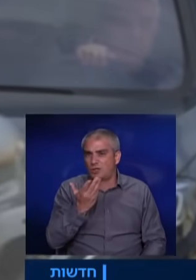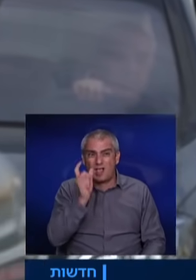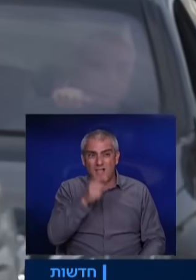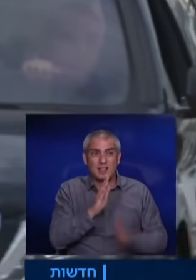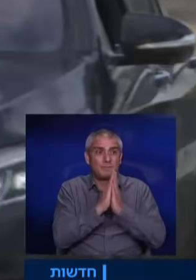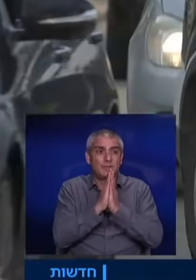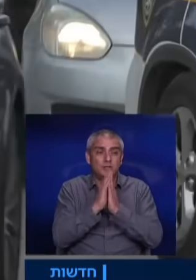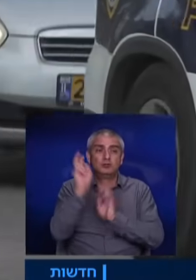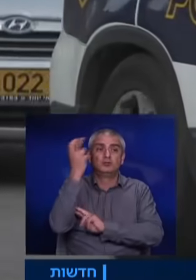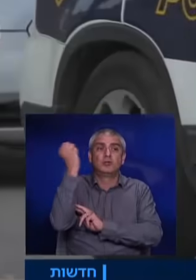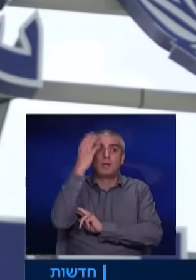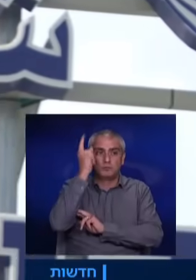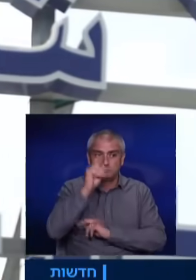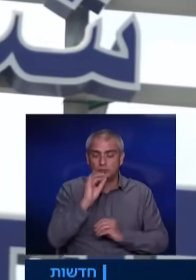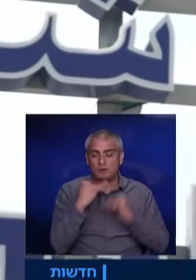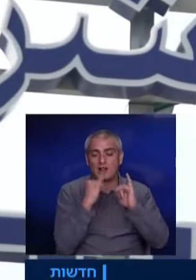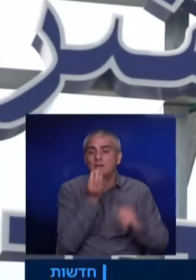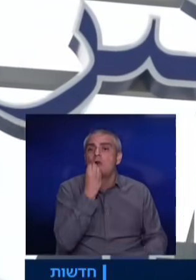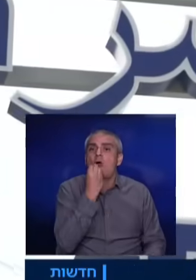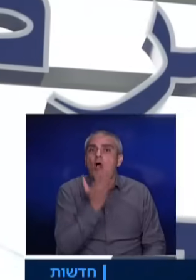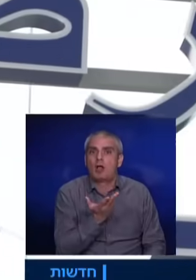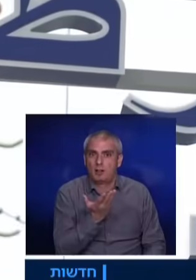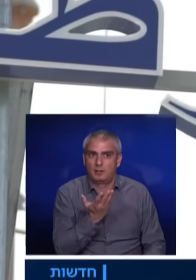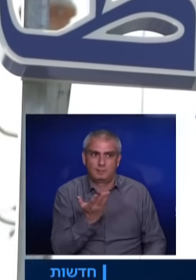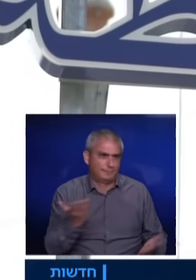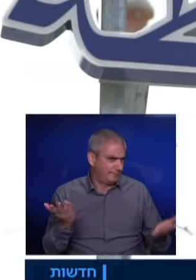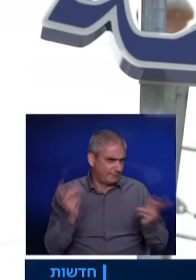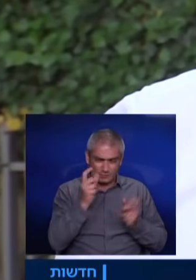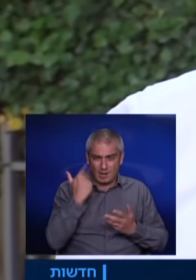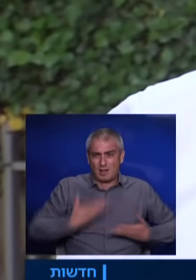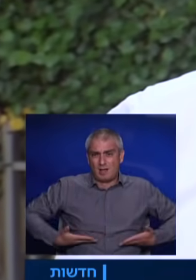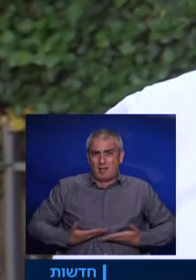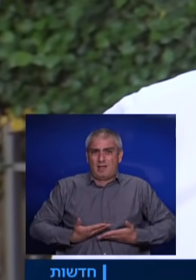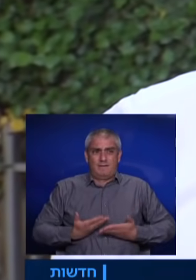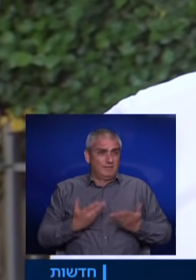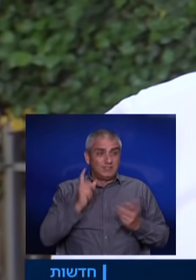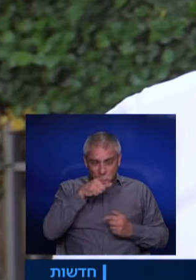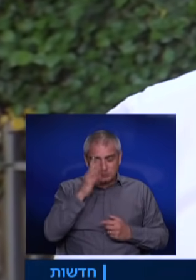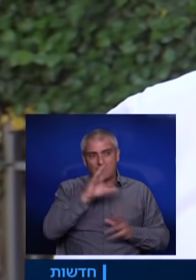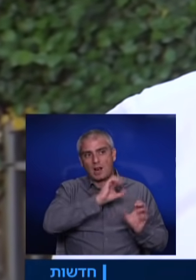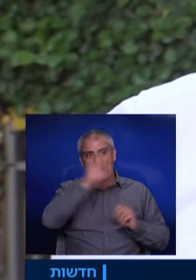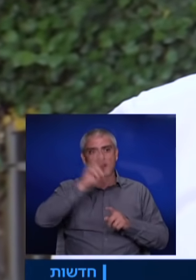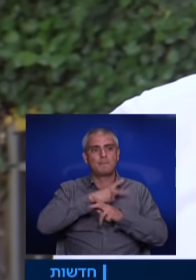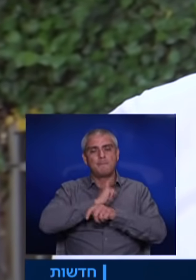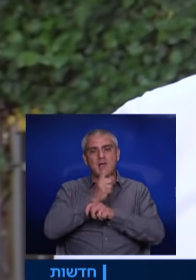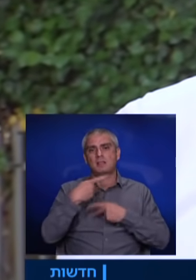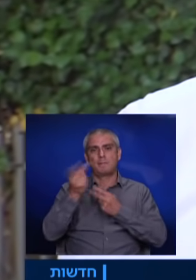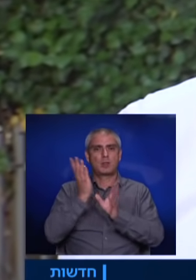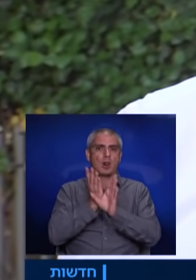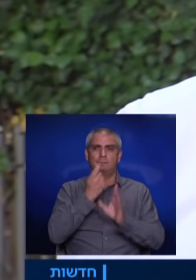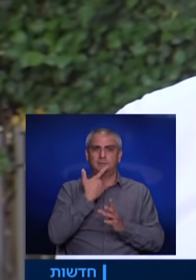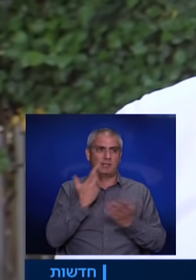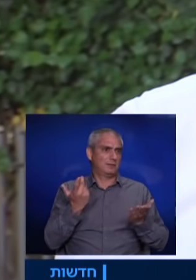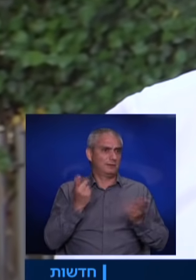שביקש שיוזעק לו אמבולנס כדי שיספקו לו אוכל, איש שפשוט היה רעב, את האיש הזה היה צריך לקחת מיד לבית חולים פסיכיאטרי, את האיש הזה היה